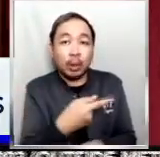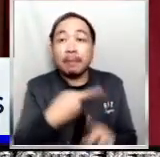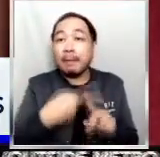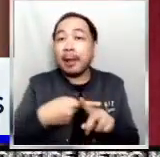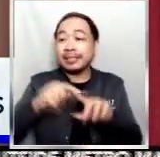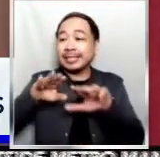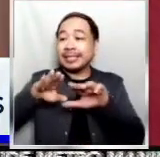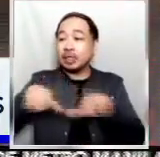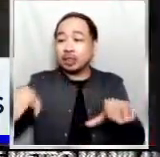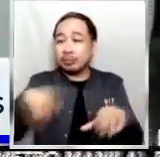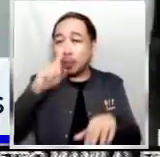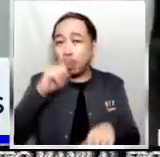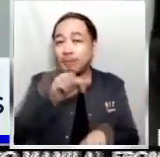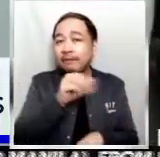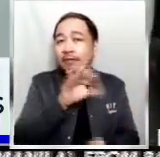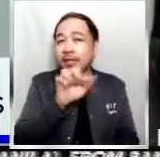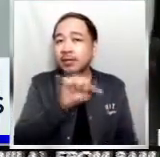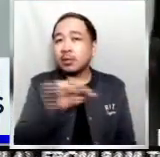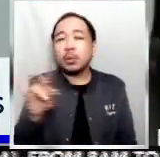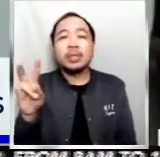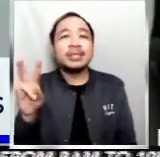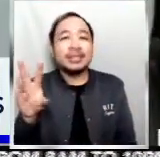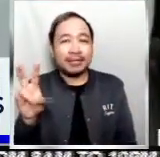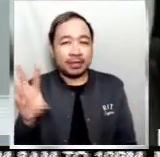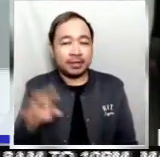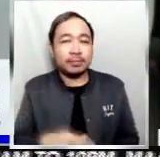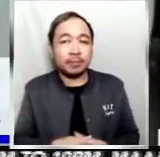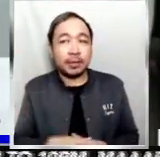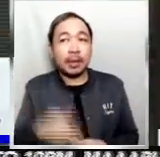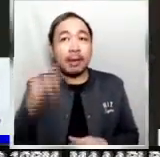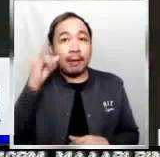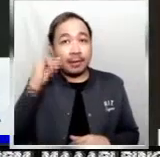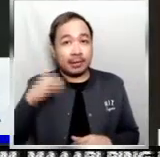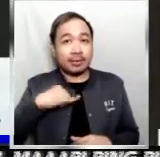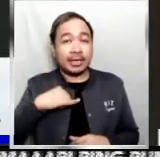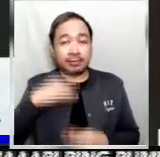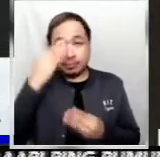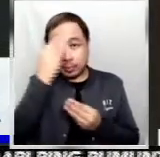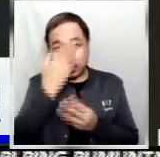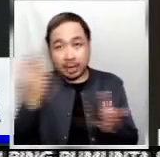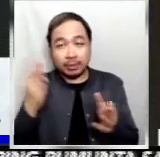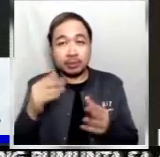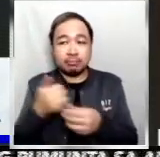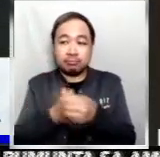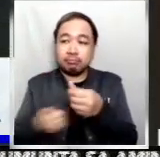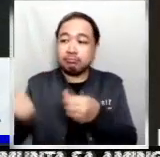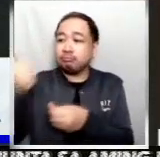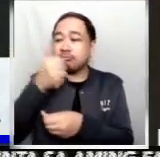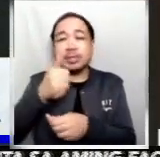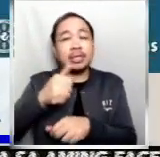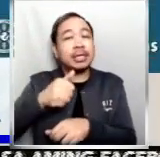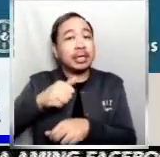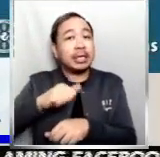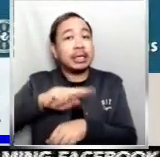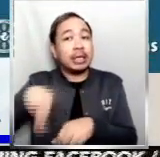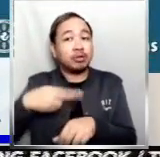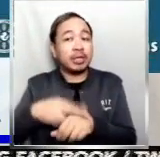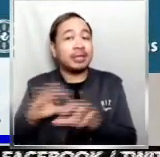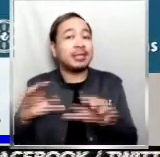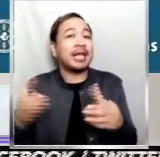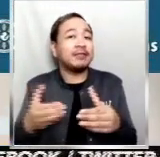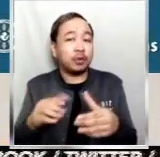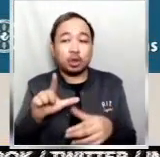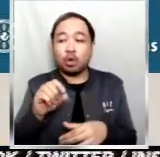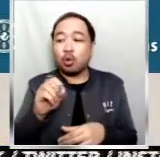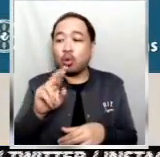15 hanggang 17 years old. Iniulat din kagabi ni National Task Force Against COVID-19 Chairman at Defense Secretary Delphine Lorenzana, magtatayo ng